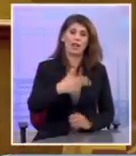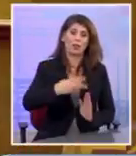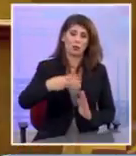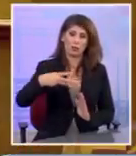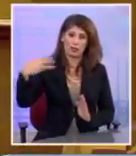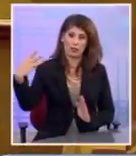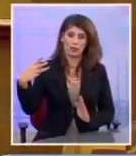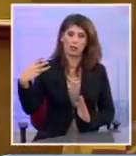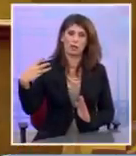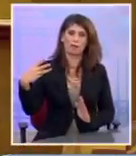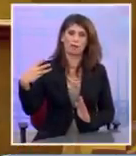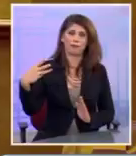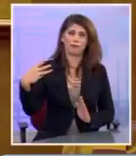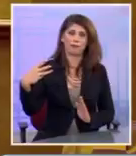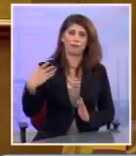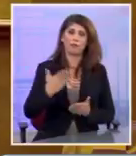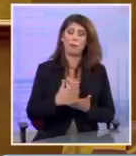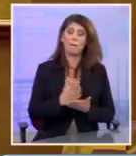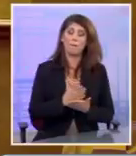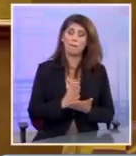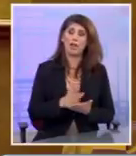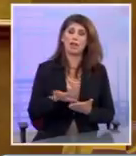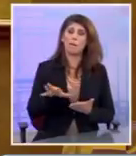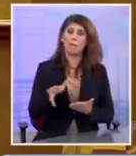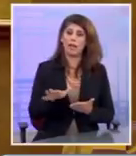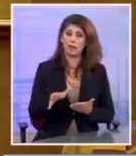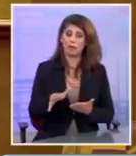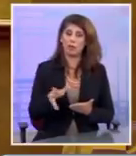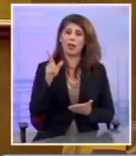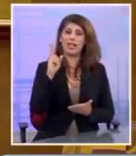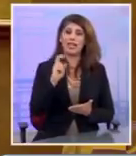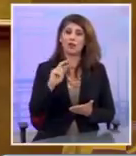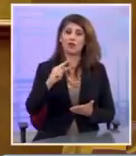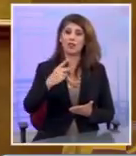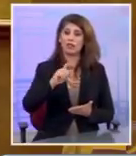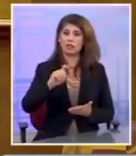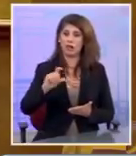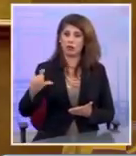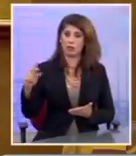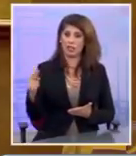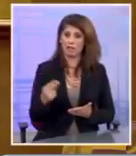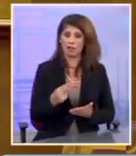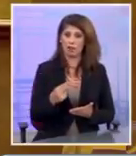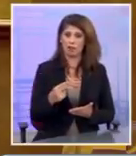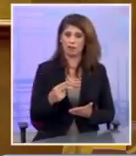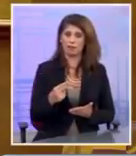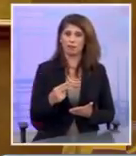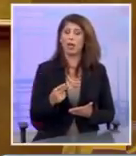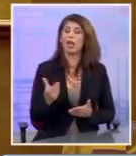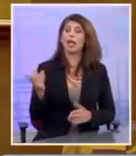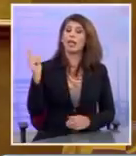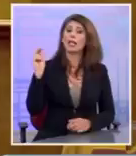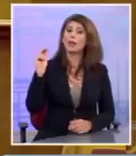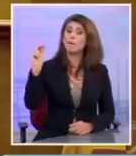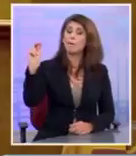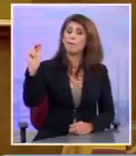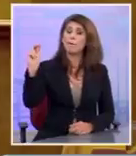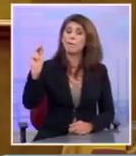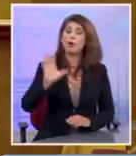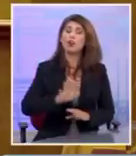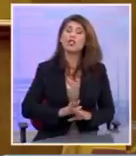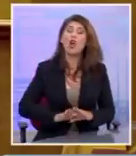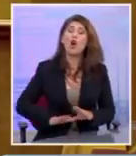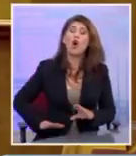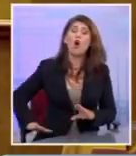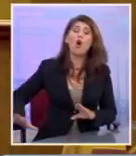ΣΥΡΙΖΑ μοίραζαν περίπου 20 δισεκατομμύρια ευρώ. Υποσχόνταν στους πάντες